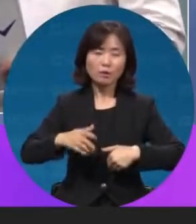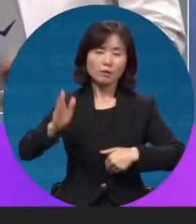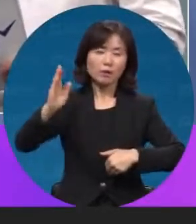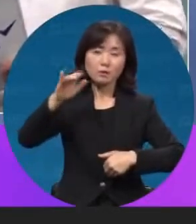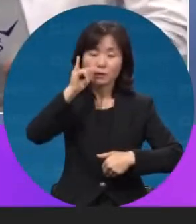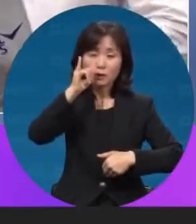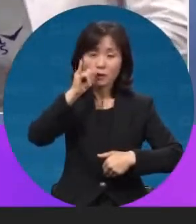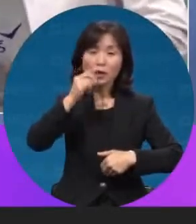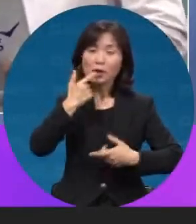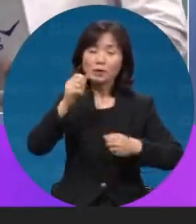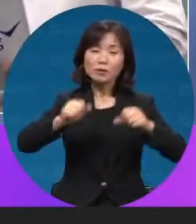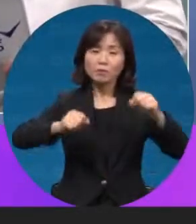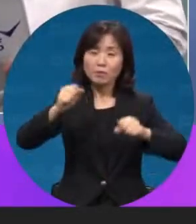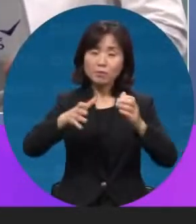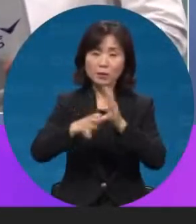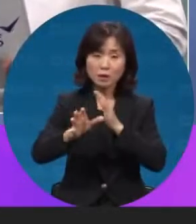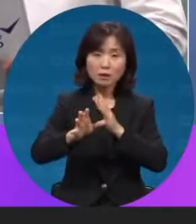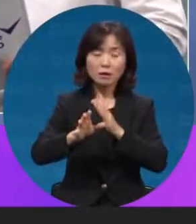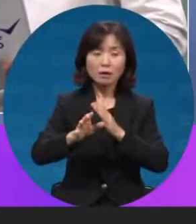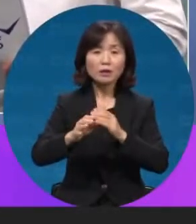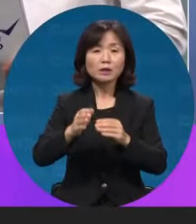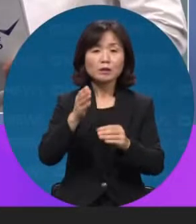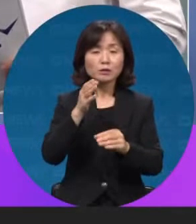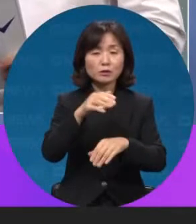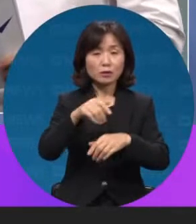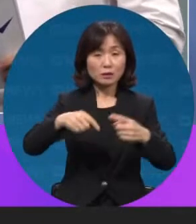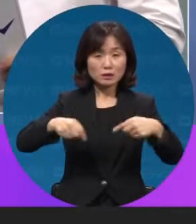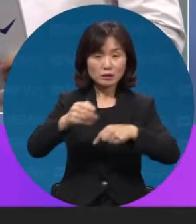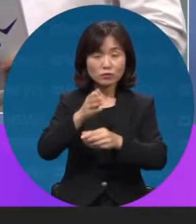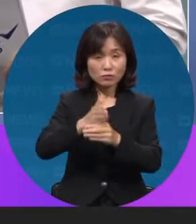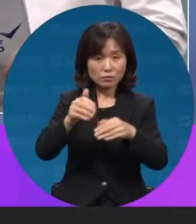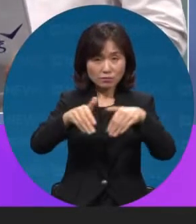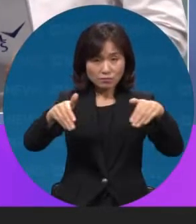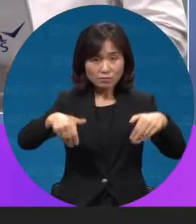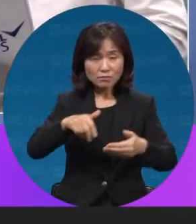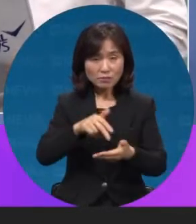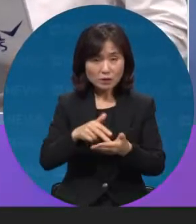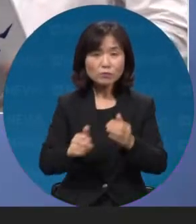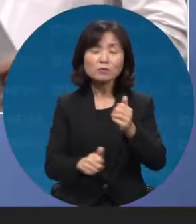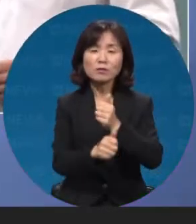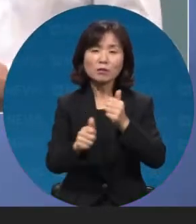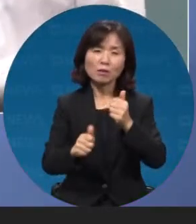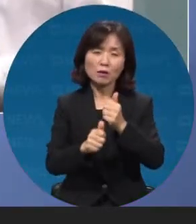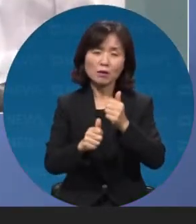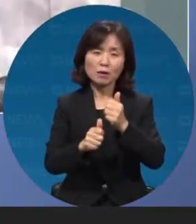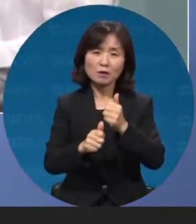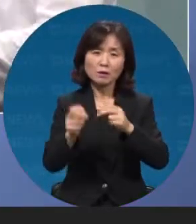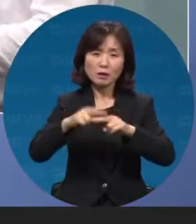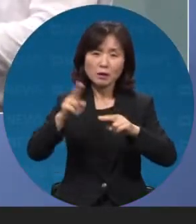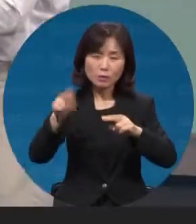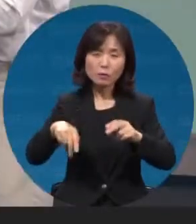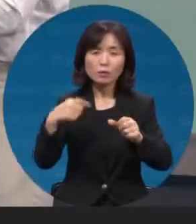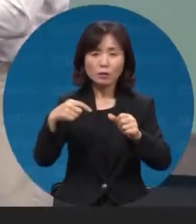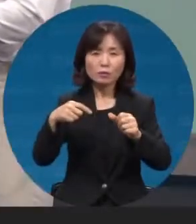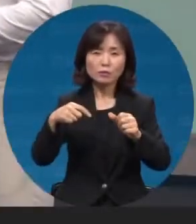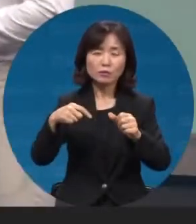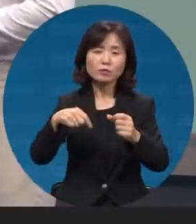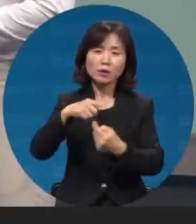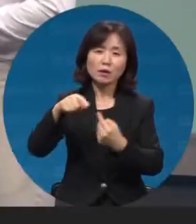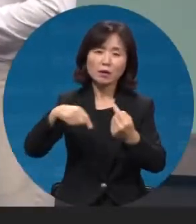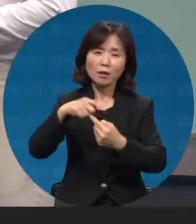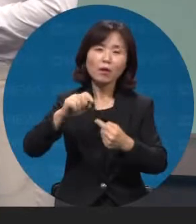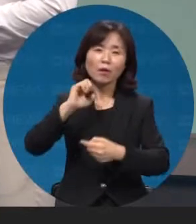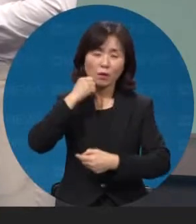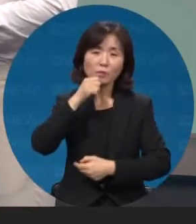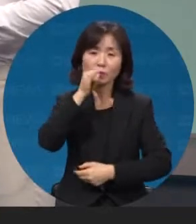거친 행동에 중도 성향의 학교 운영 회원들이 사임을 않은 등 교육 현장의 파행이 거듭 되기도 했습니다 날 이 그런데